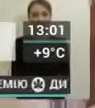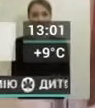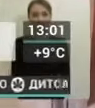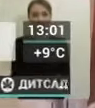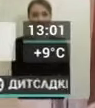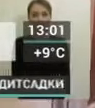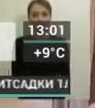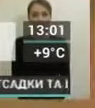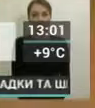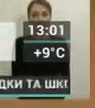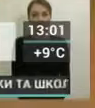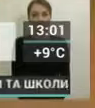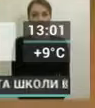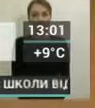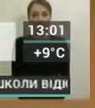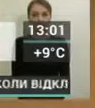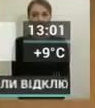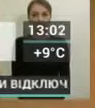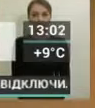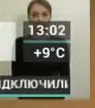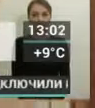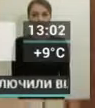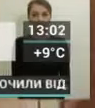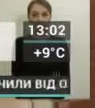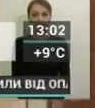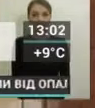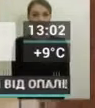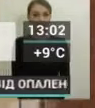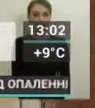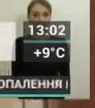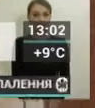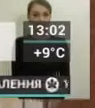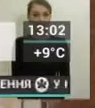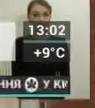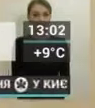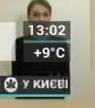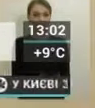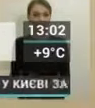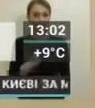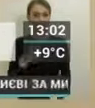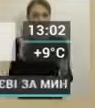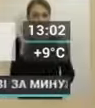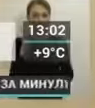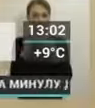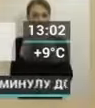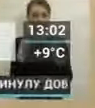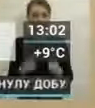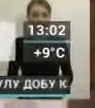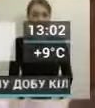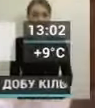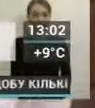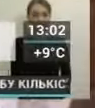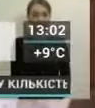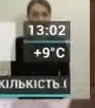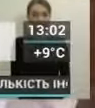халат, бахіли, захисні окуляри, маску і рукавички. Взяв телефон і пішов з інспекцією. Поговорив із лікарями, зайшов до кількох